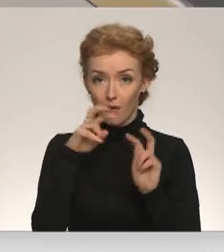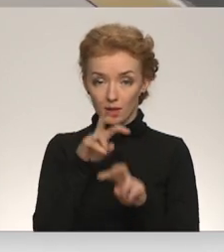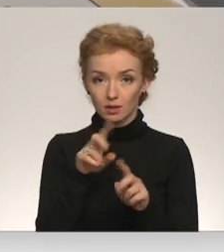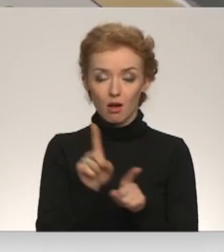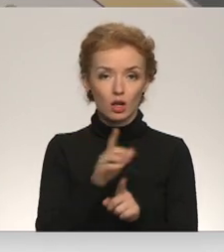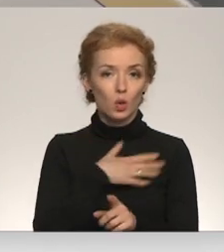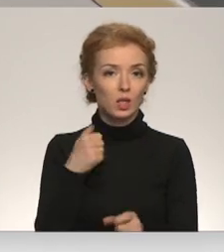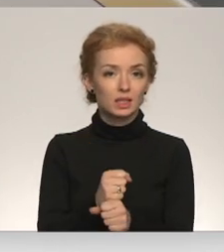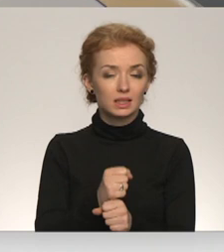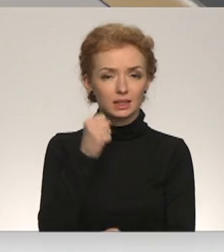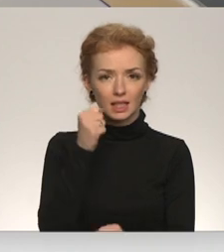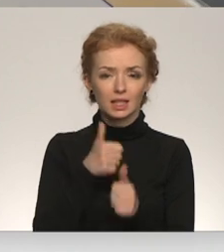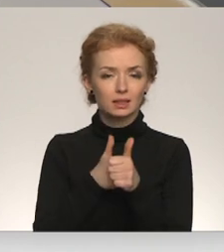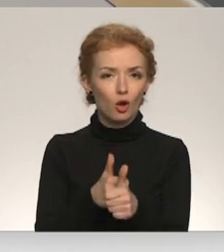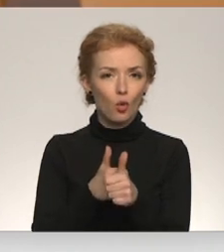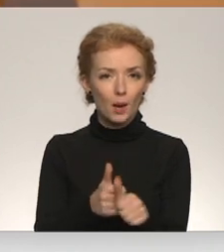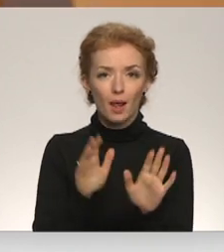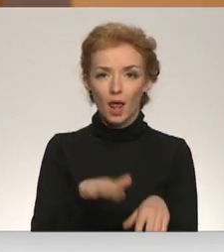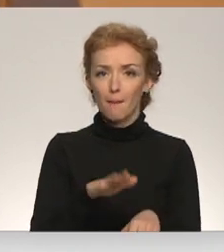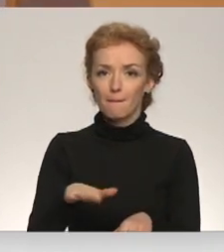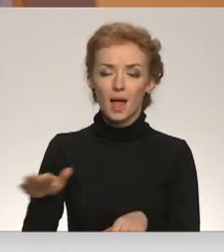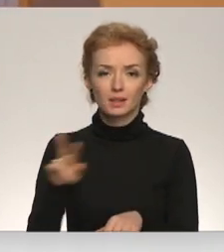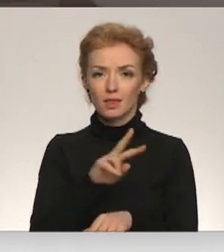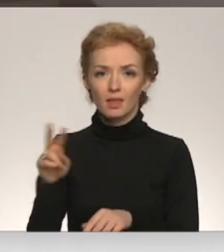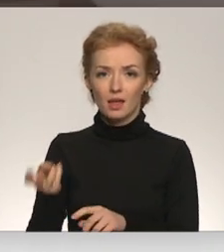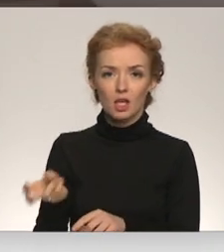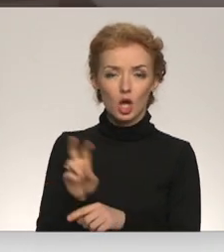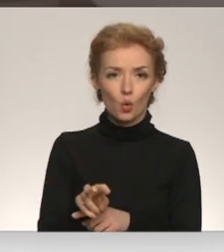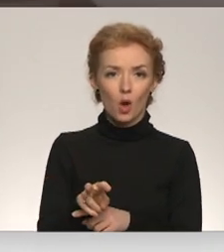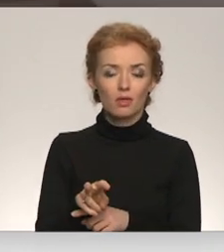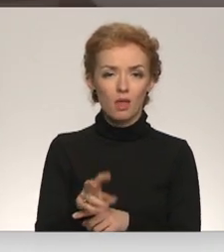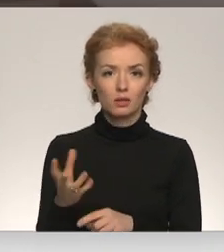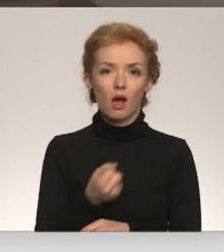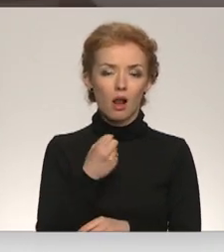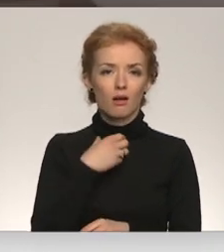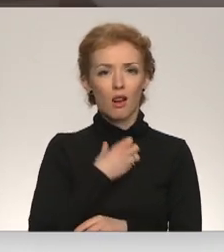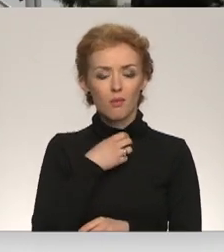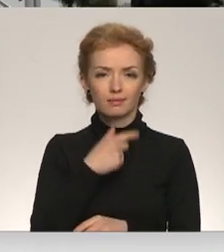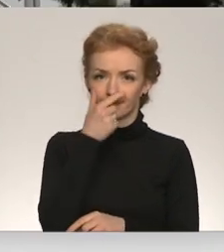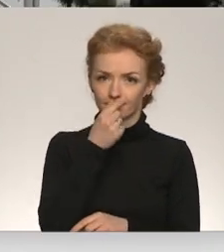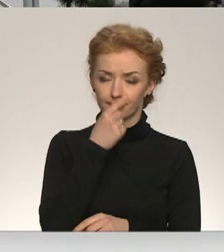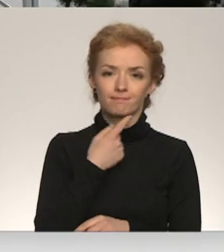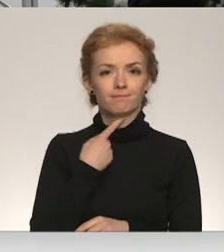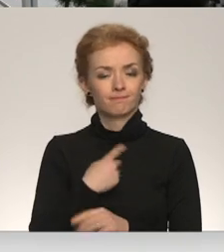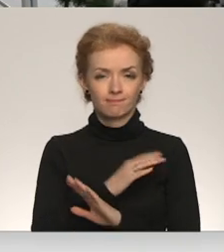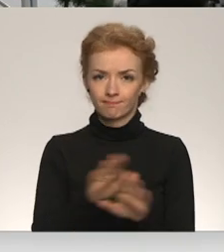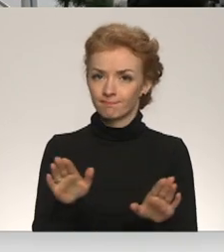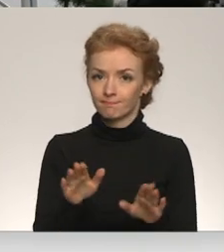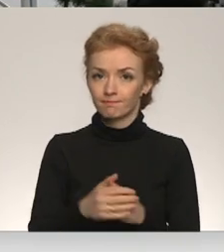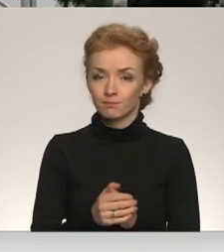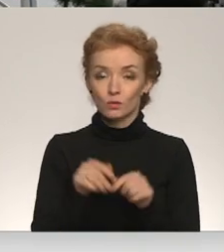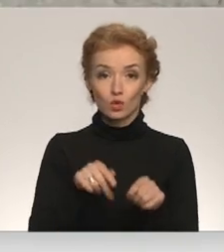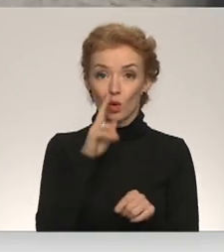arī skatāmies, lai mums bērns neierodas skolā ar augšējo elpošanu ceļu pazīmēm.